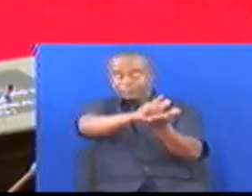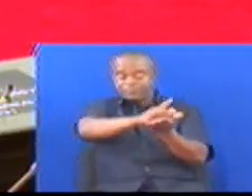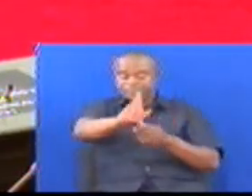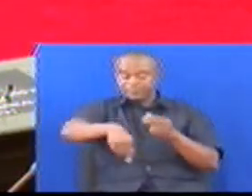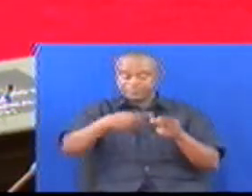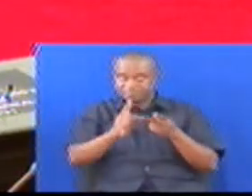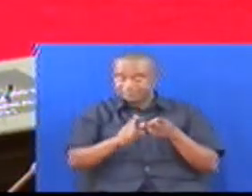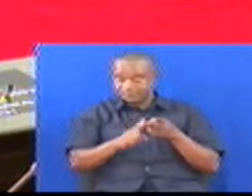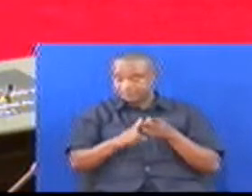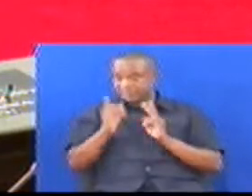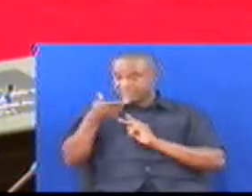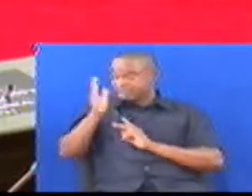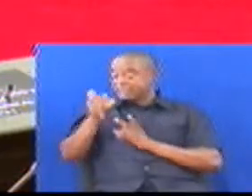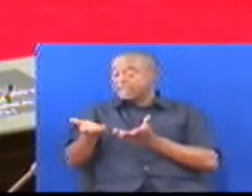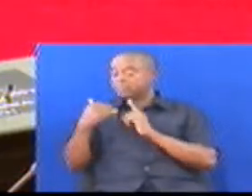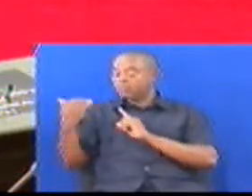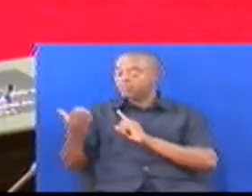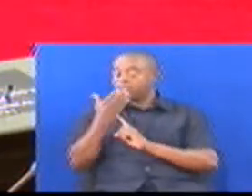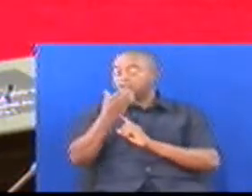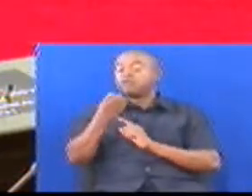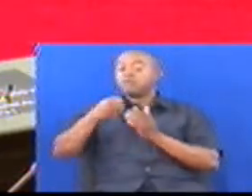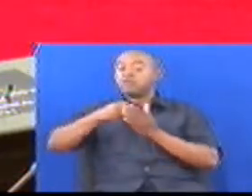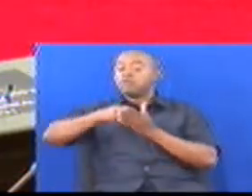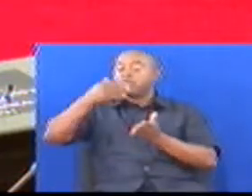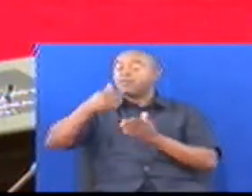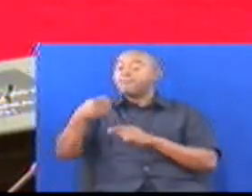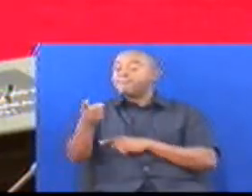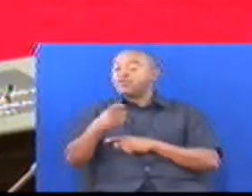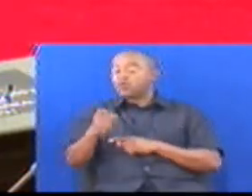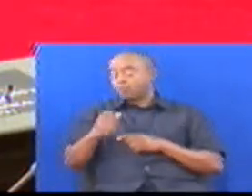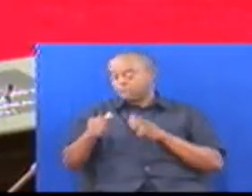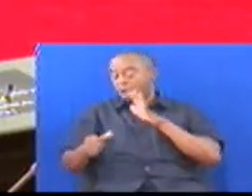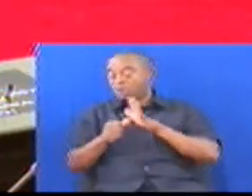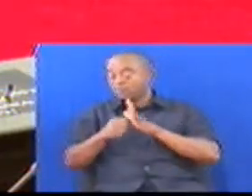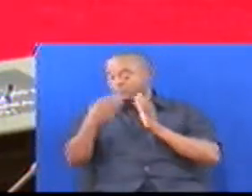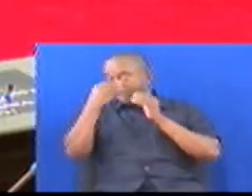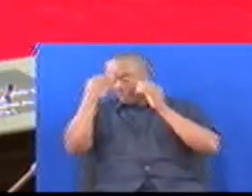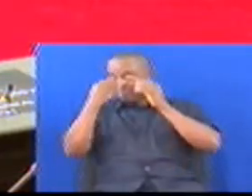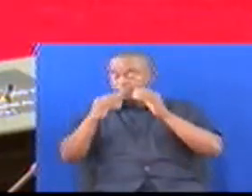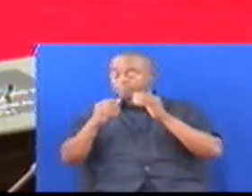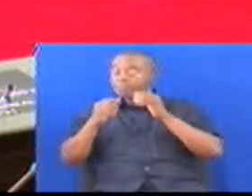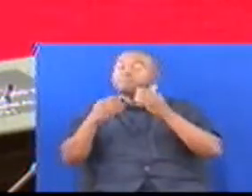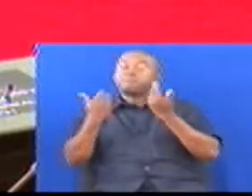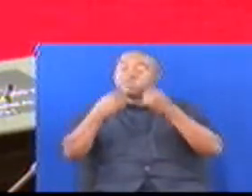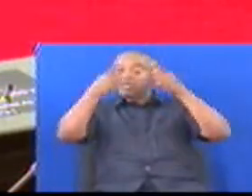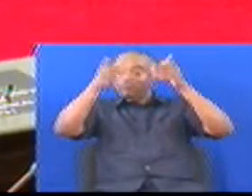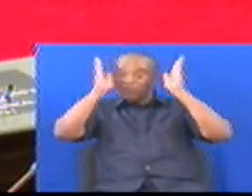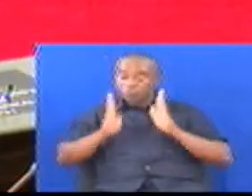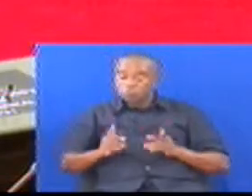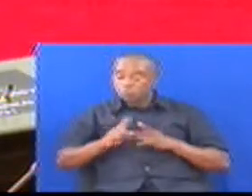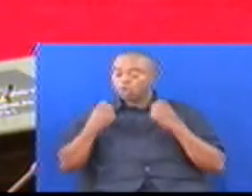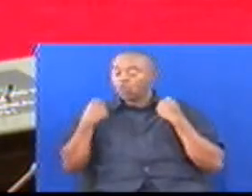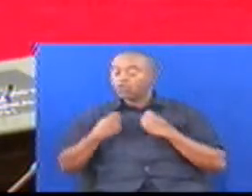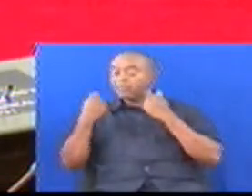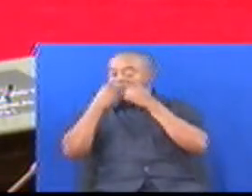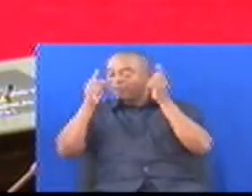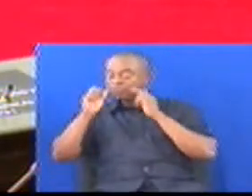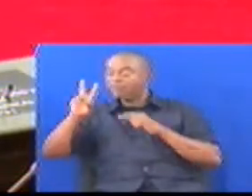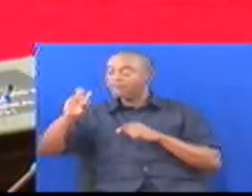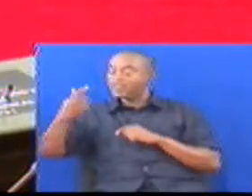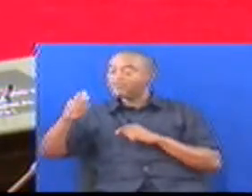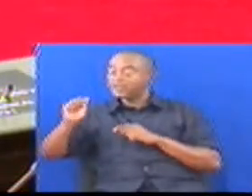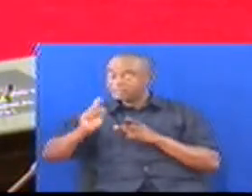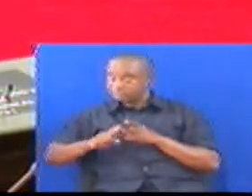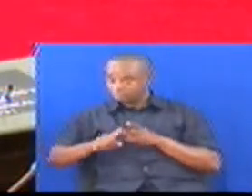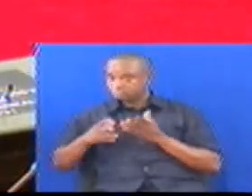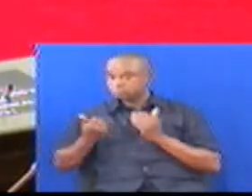Pili, serikali ilifanikiwa kugharamia mikopo ya wanafunzi wa elimu ya juu, uimarishaji wa vyuo vya VETA na kukuza ujuzi